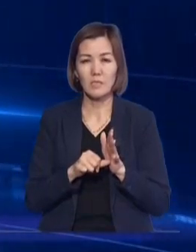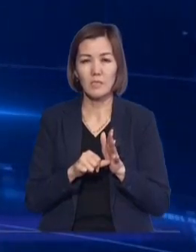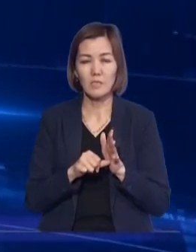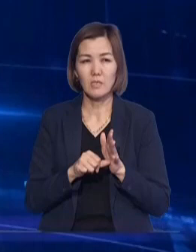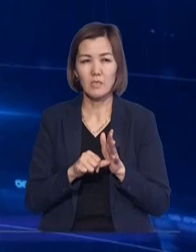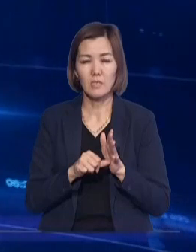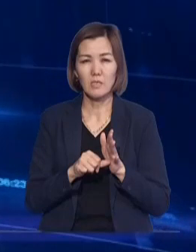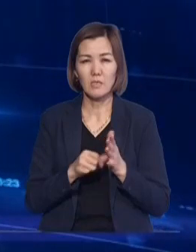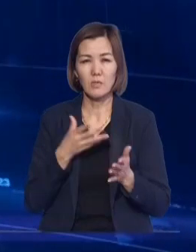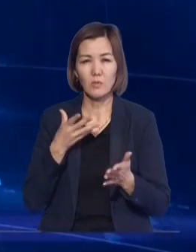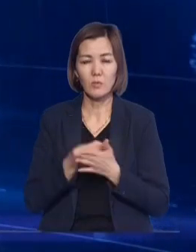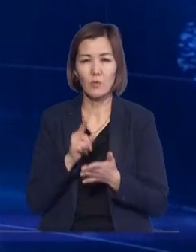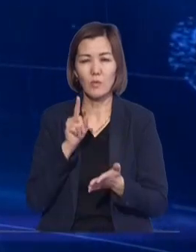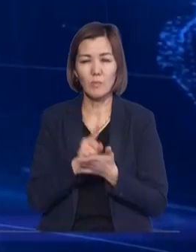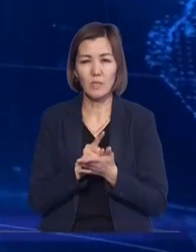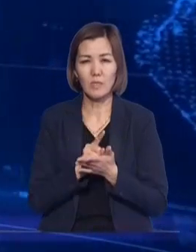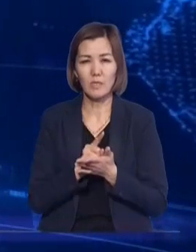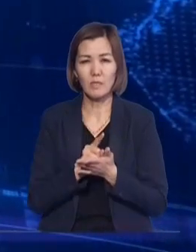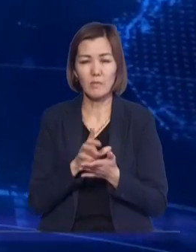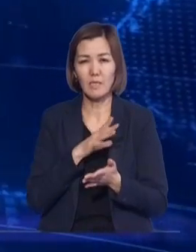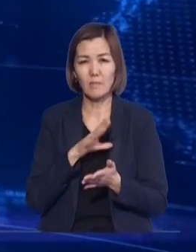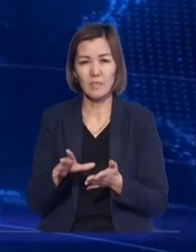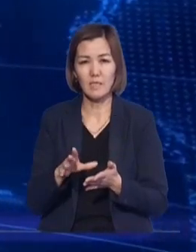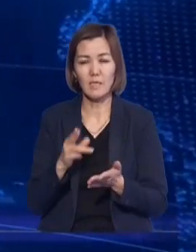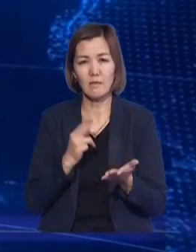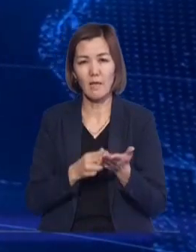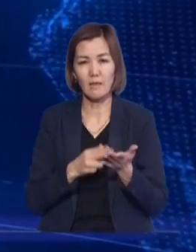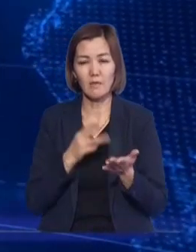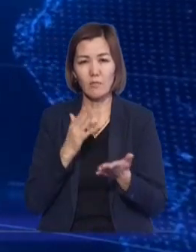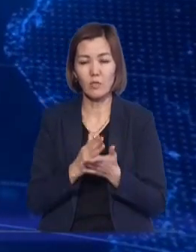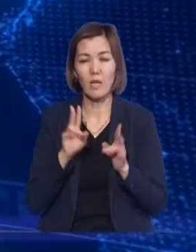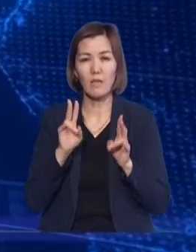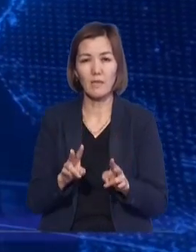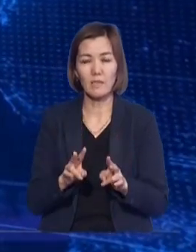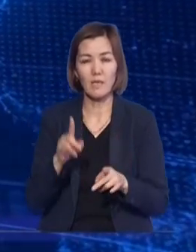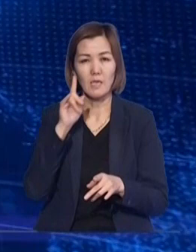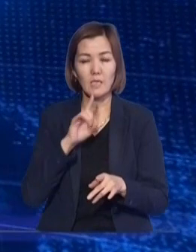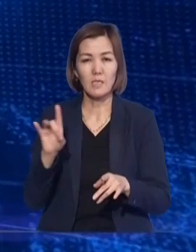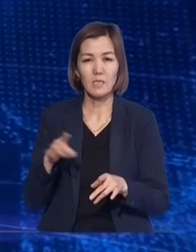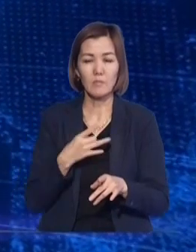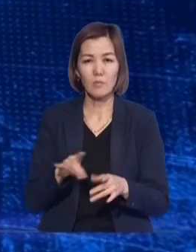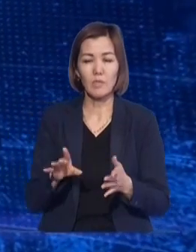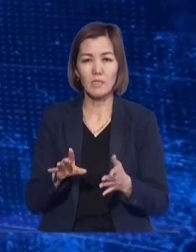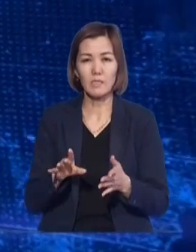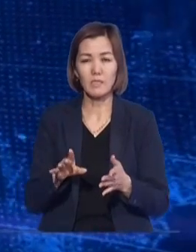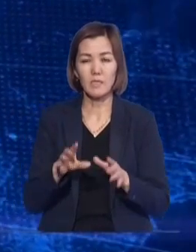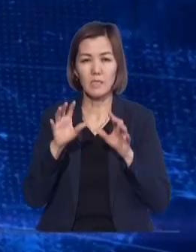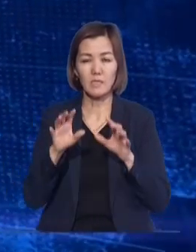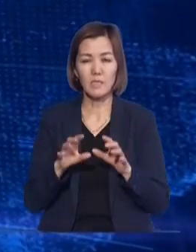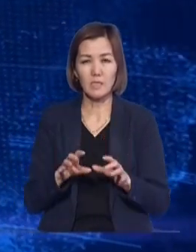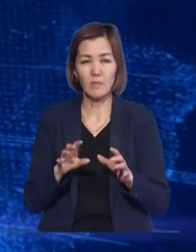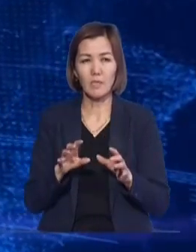төлеуге міндеттемеспіз деген уәж айтып отыр. Алайда Қазақстан Республикасының қолданыстағы